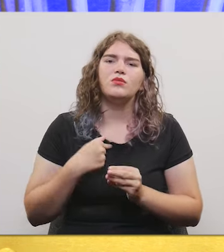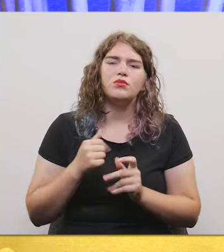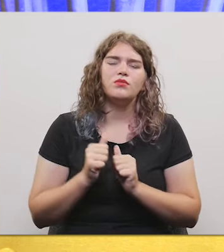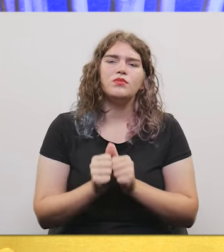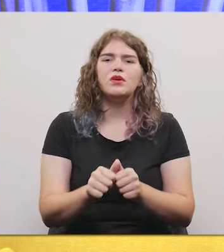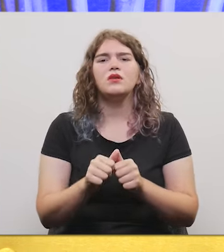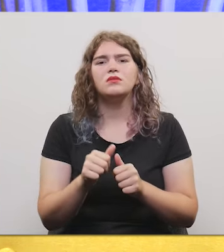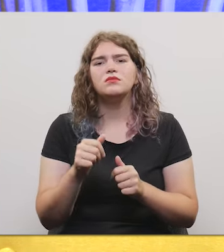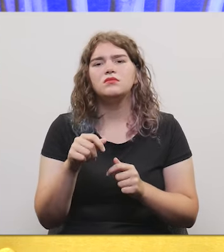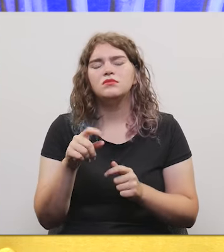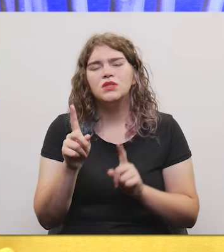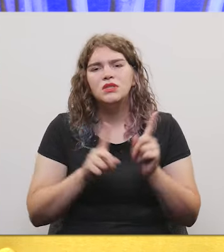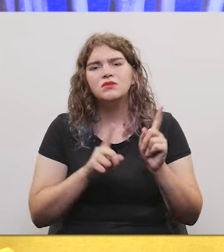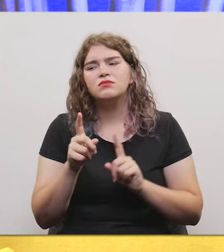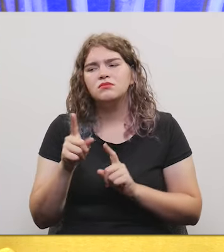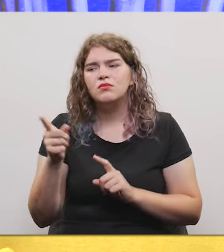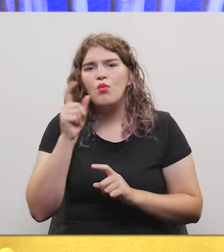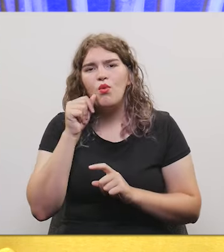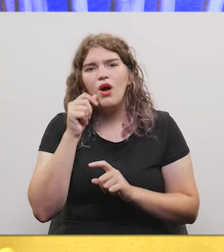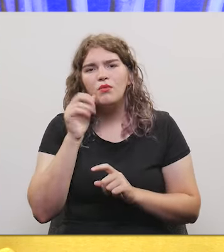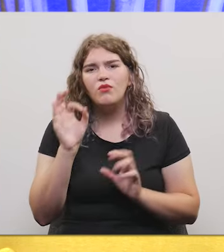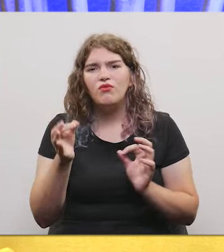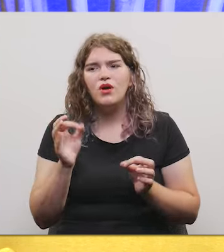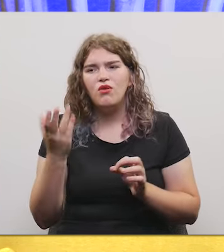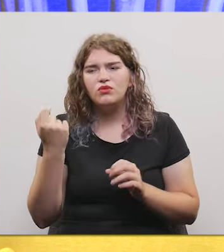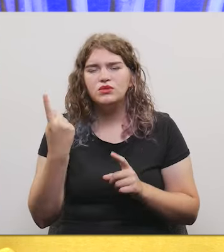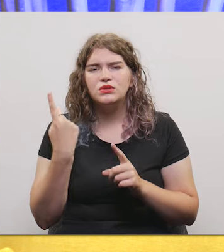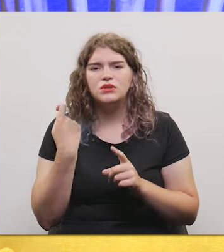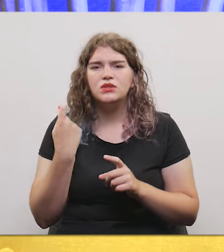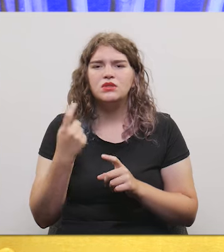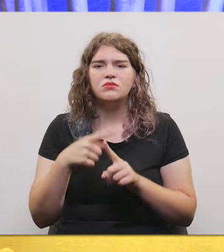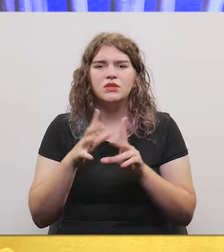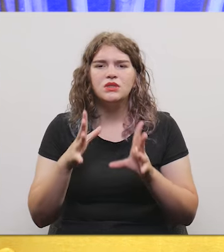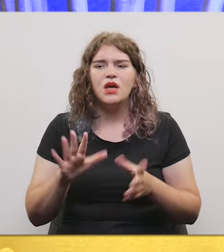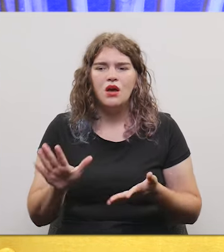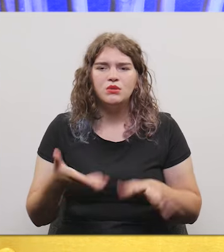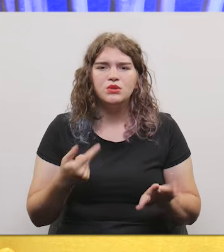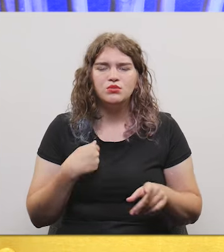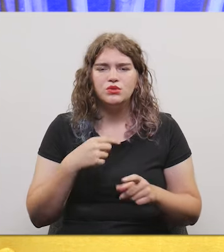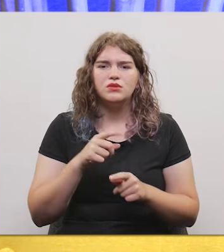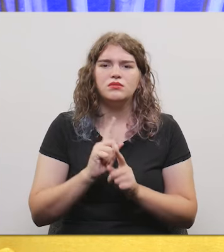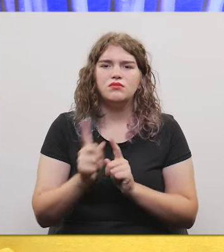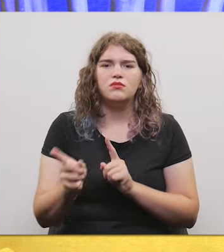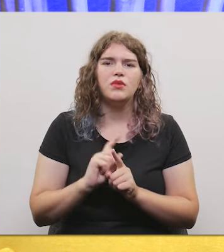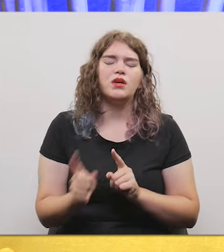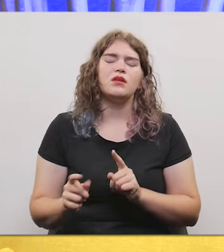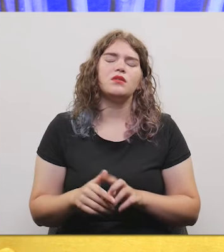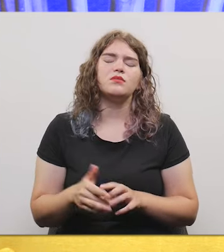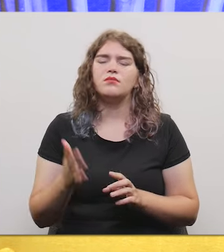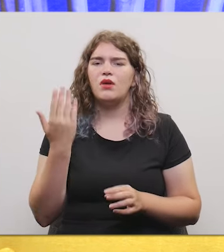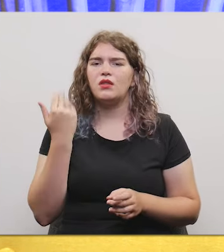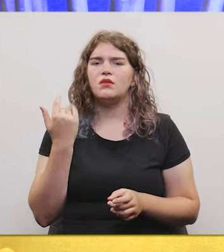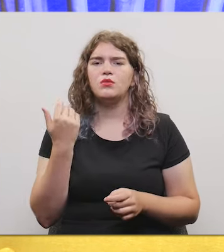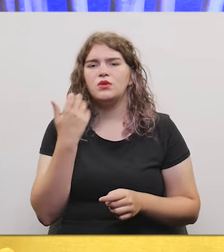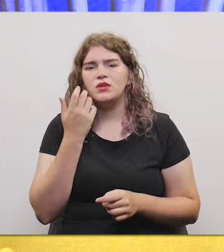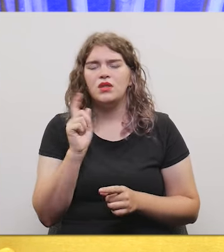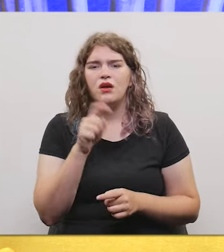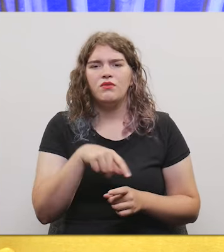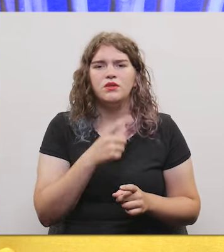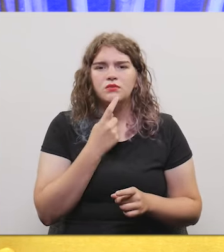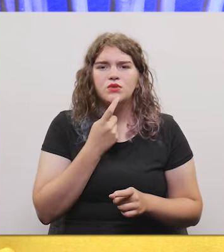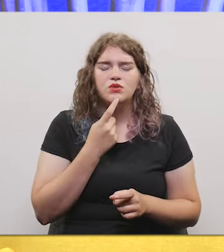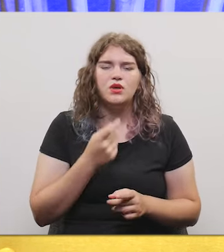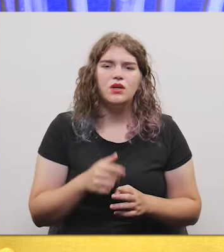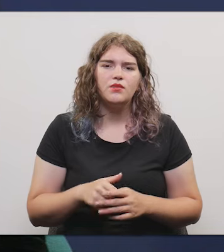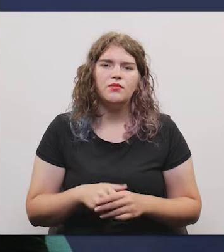sprijine, și o parte din oamenii pe care Dumnezeu i-a folosit au fost din biserica la care am început să merg atunci când am